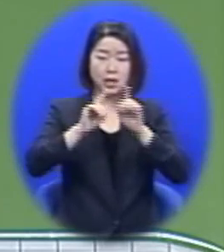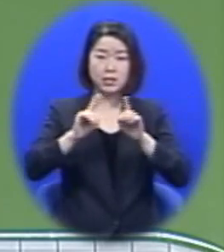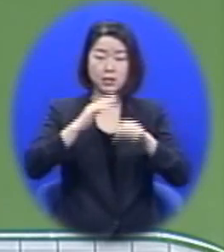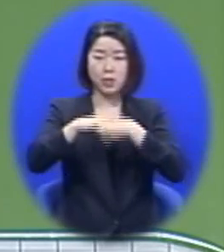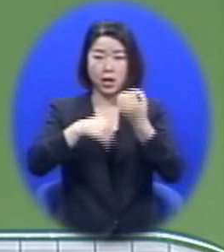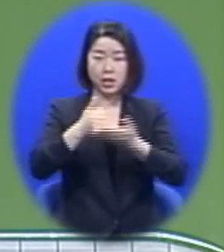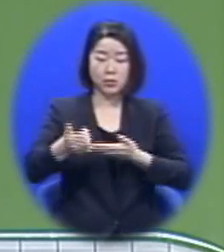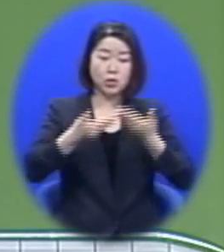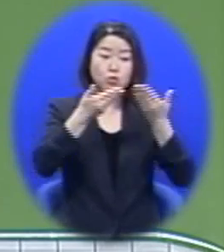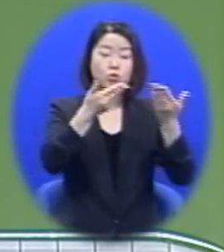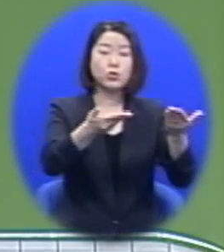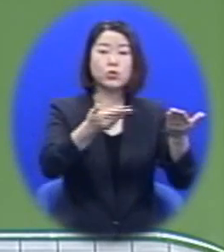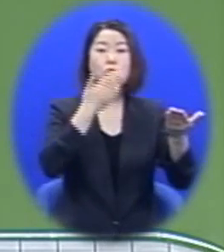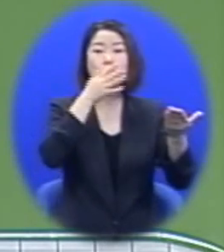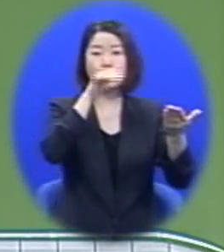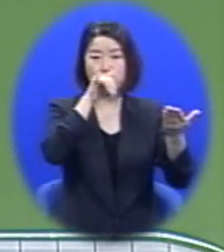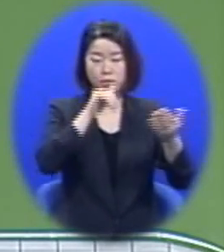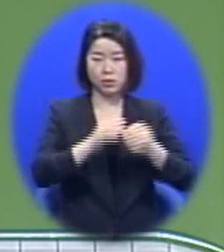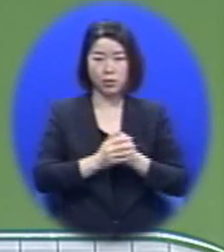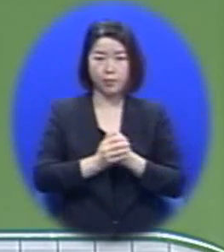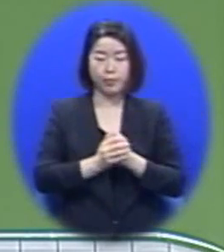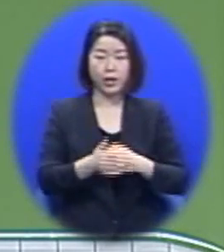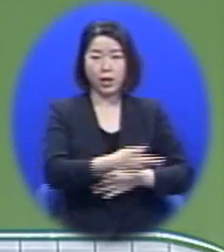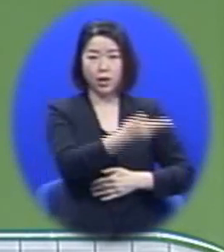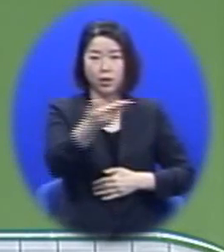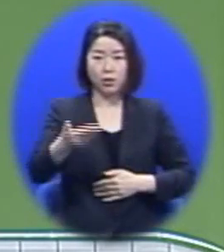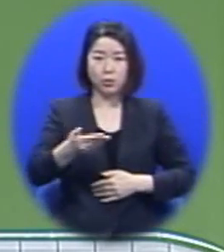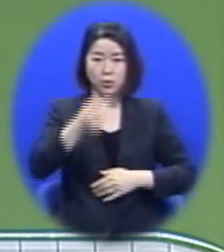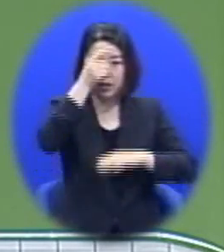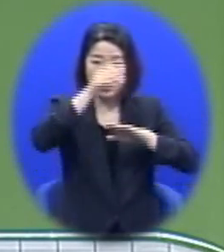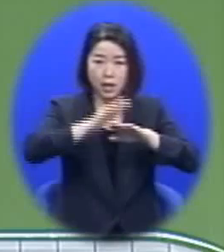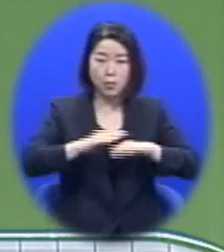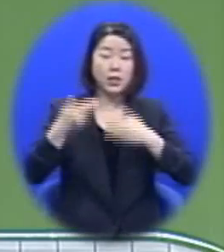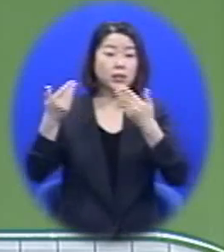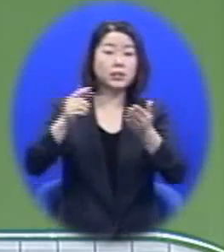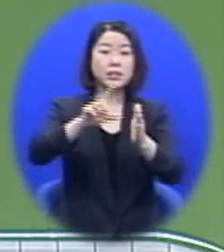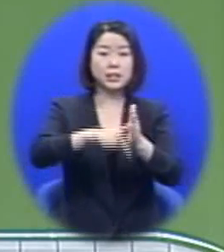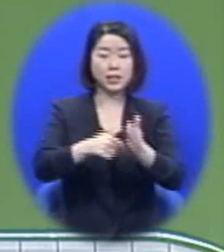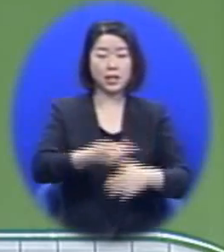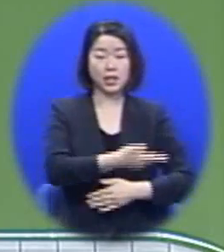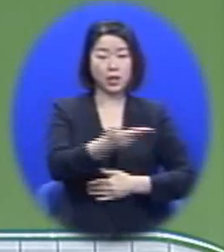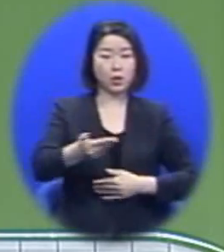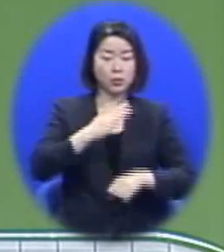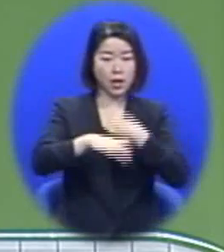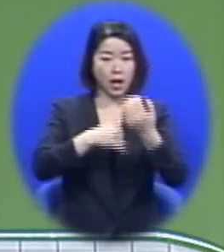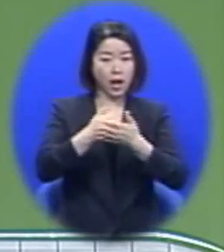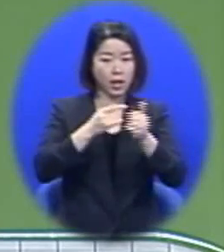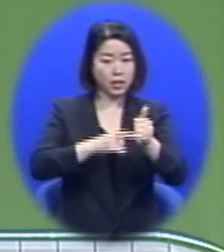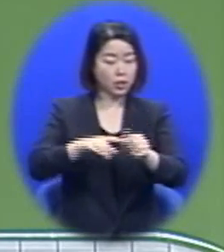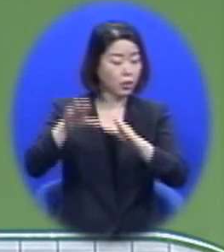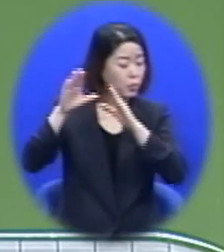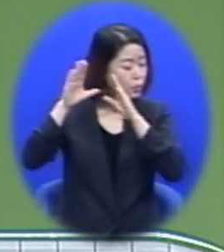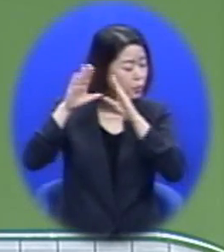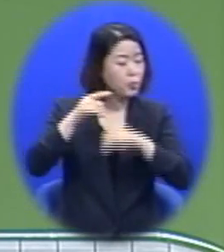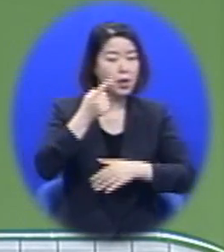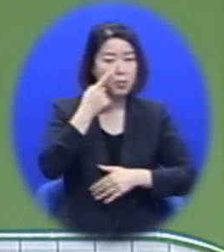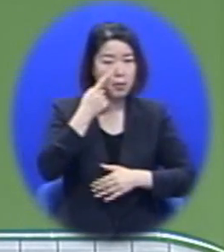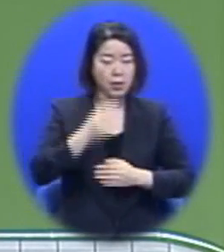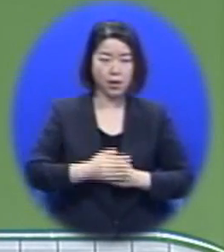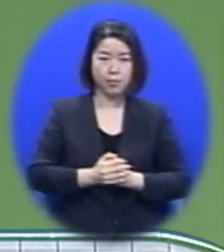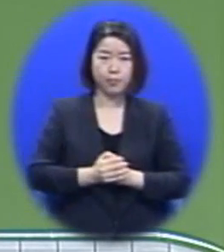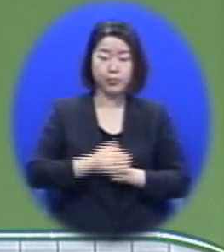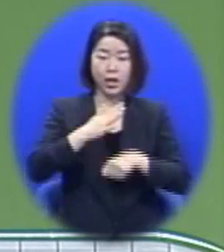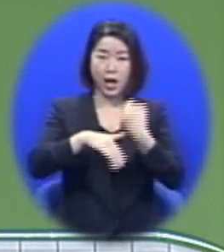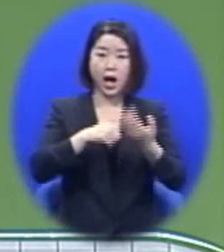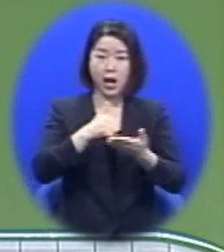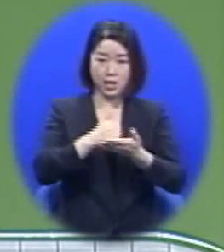하나님이 주시기도 합니다. 오늘 예배 드리는 시간에 여러분들이 한번 하나님께 귀를 기울여 보시기 바랍니다.